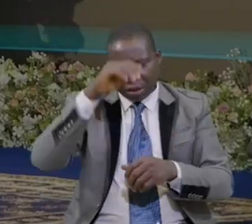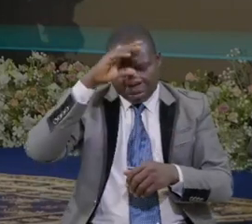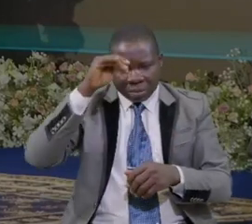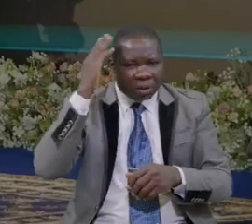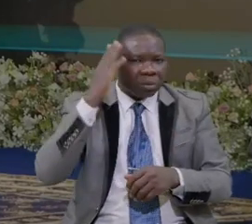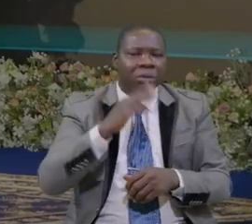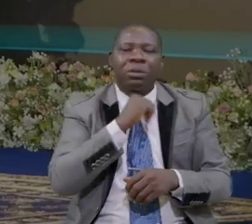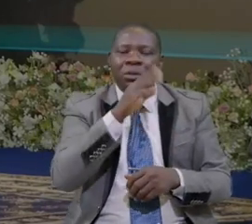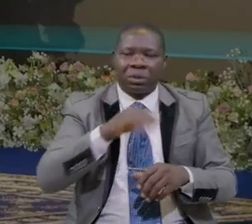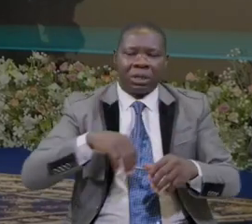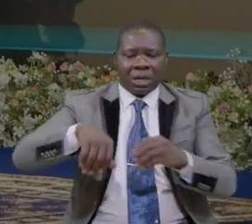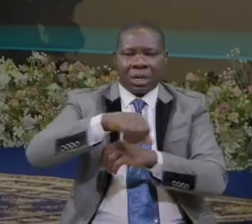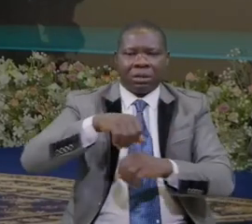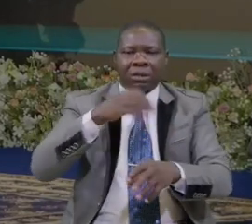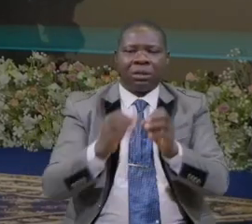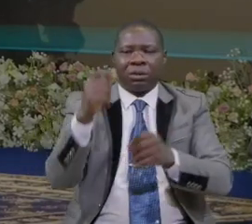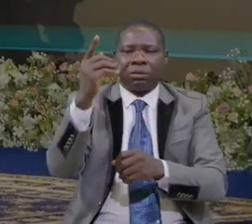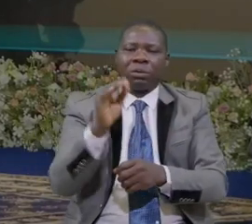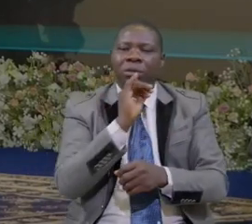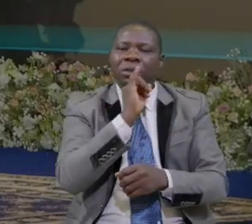si l'homme n'est pas ouais, comment Dieu va être avec lui?